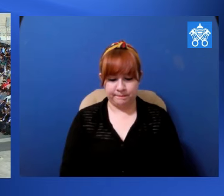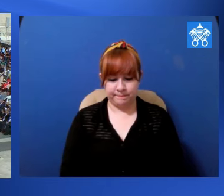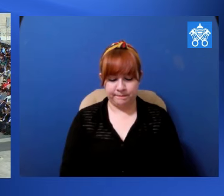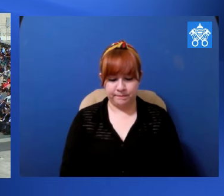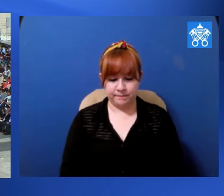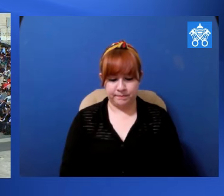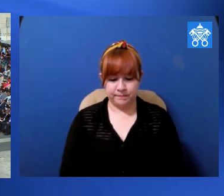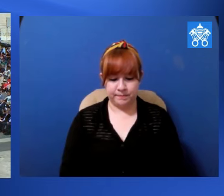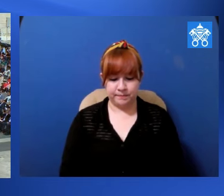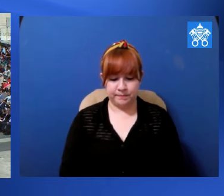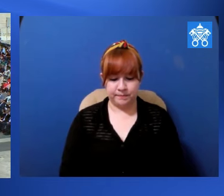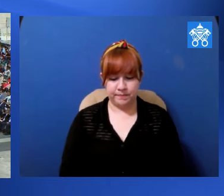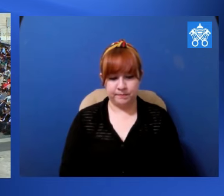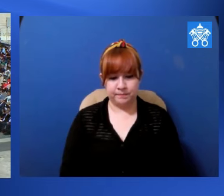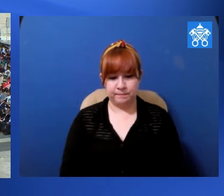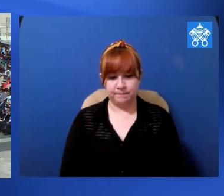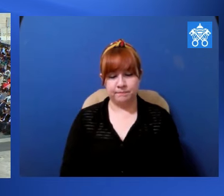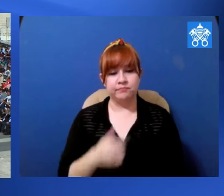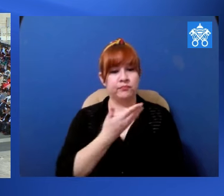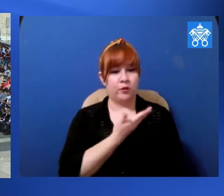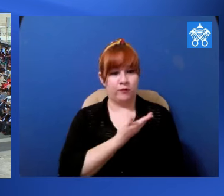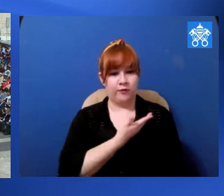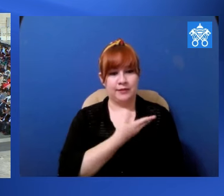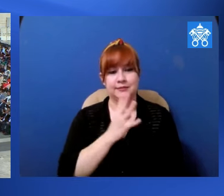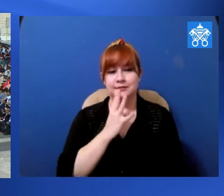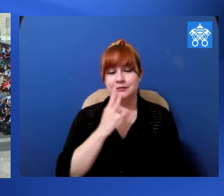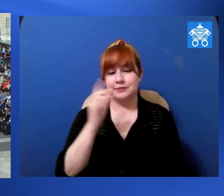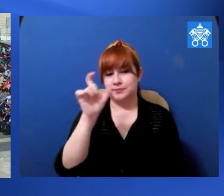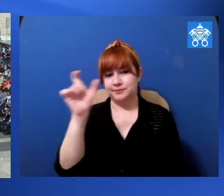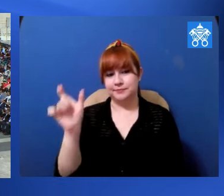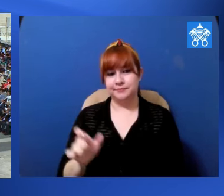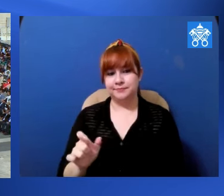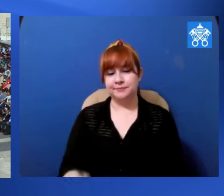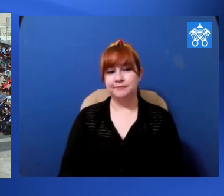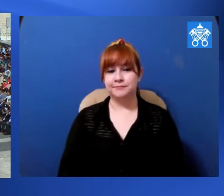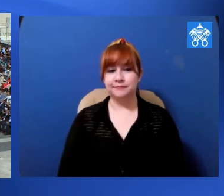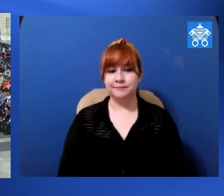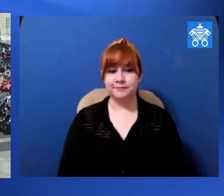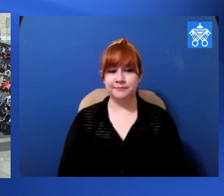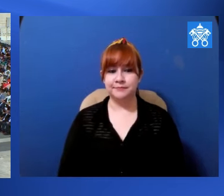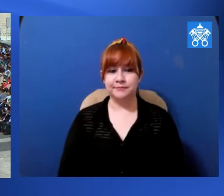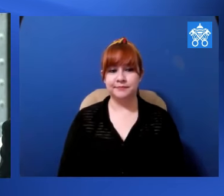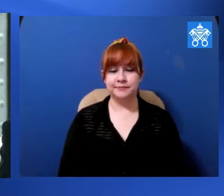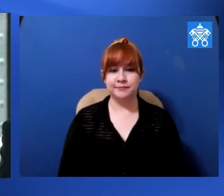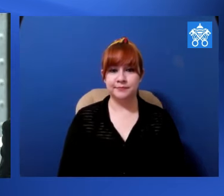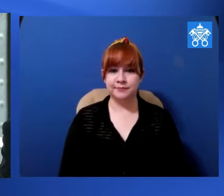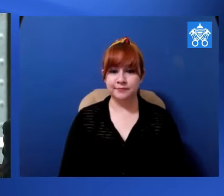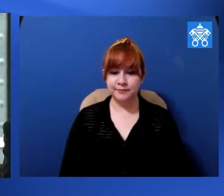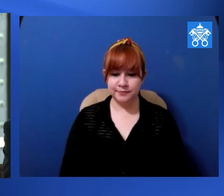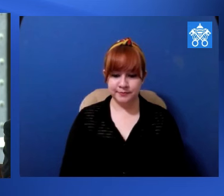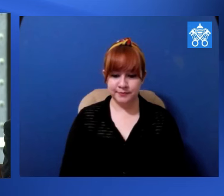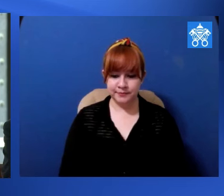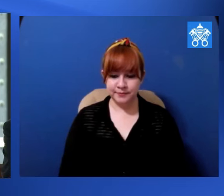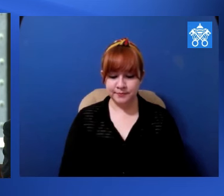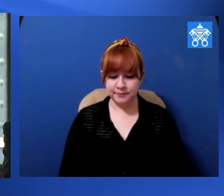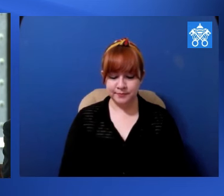Obecnie Ojciec Święty pozdrowi nas, Polaków, w języku włoskim. Saluto cordialmente i pellegrini